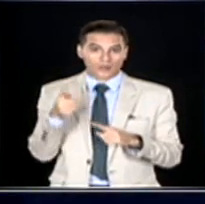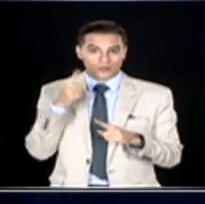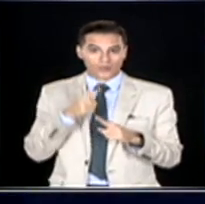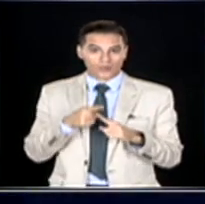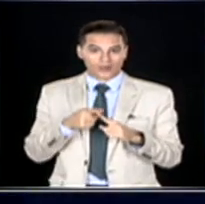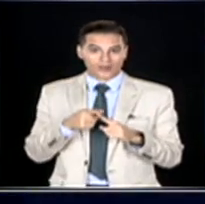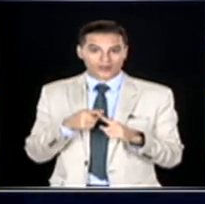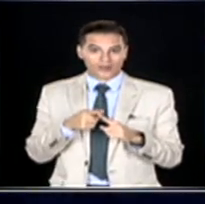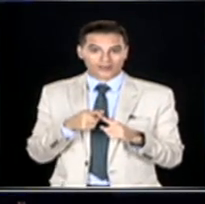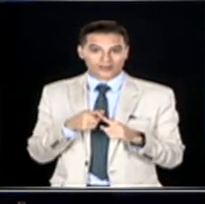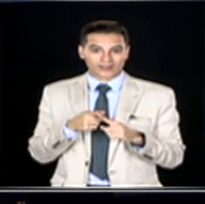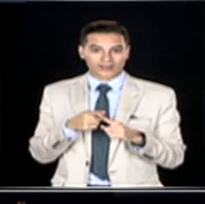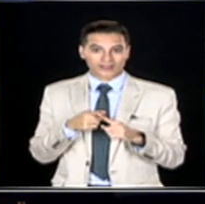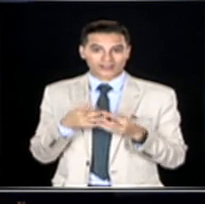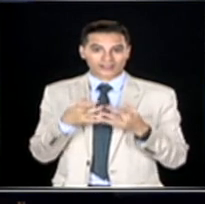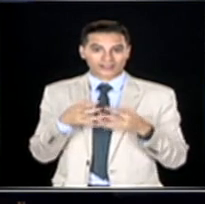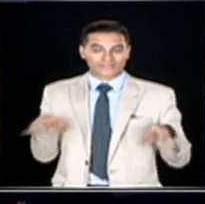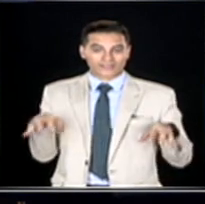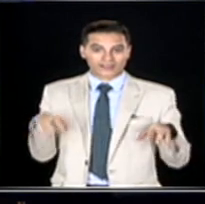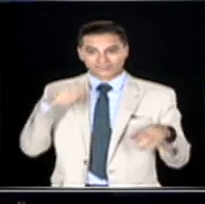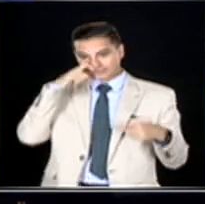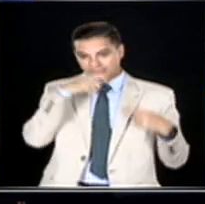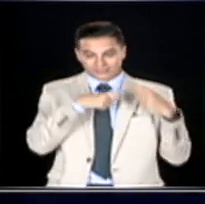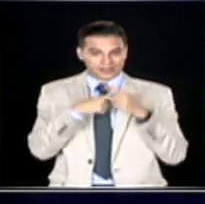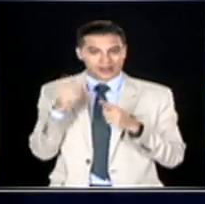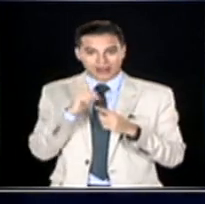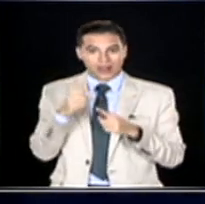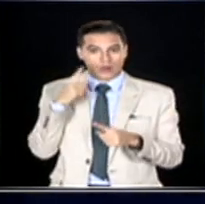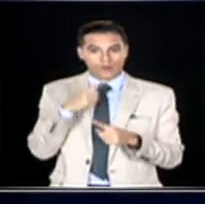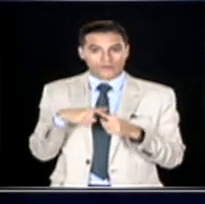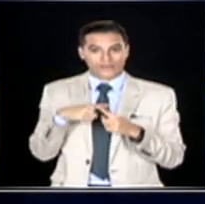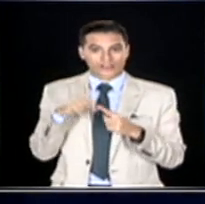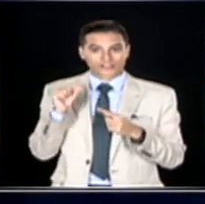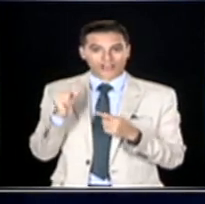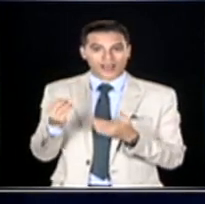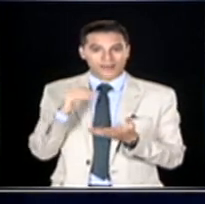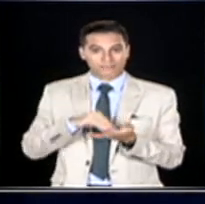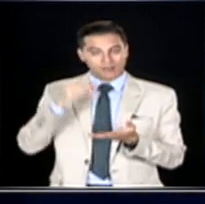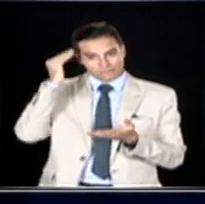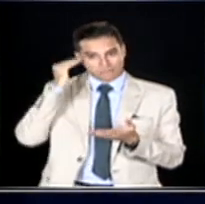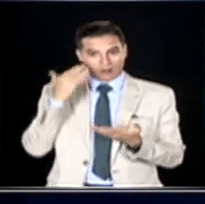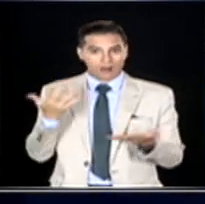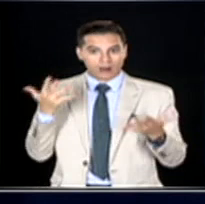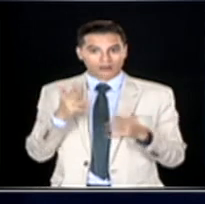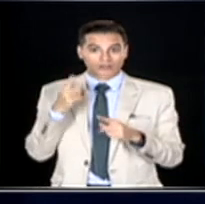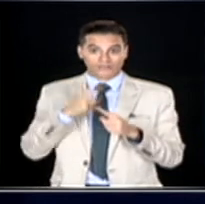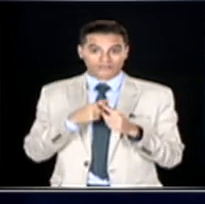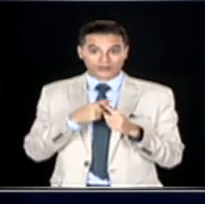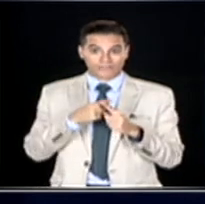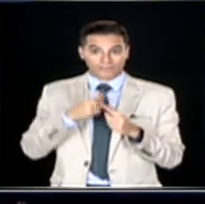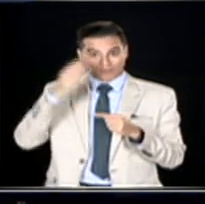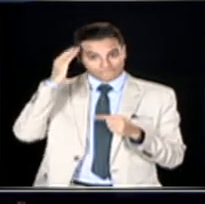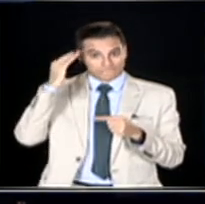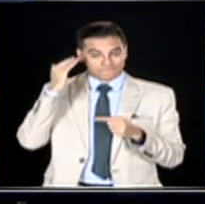وألغى التفرقة العرقية. كانت بين وزود نصيب المرأة في البرلمان، يعني تخيل إن المرأة